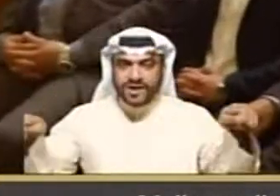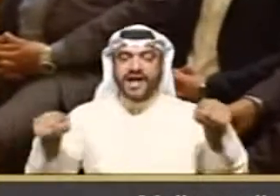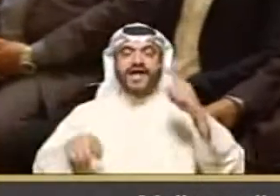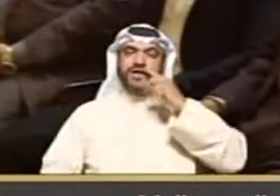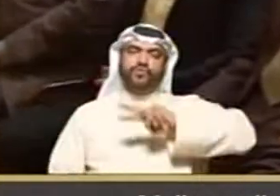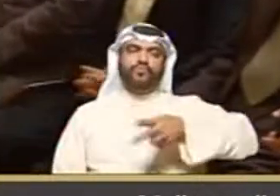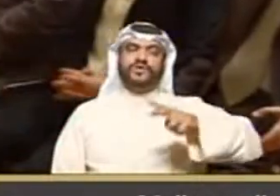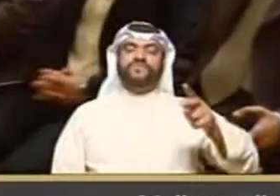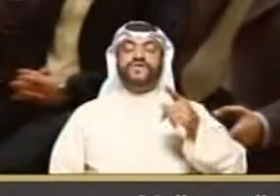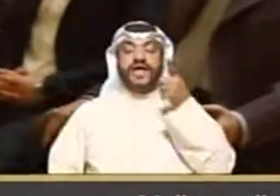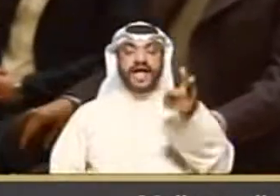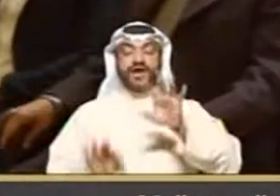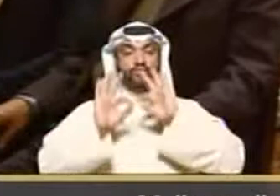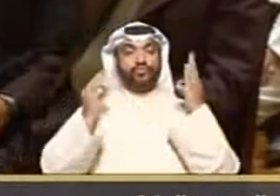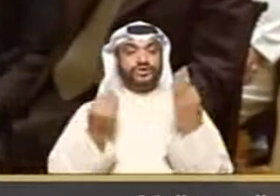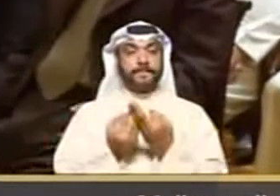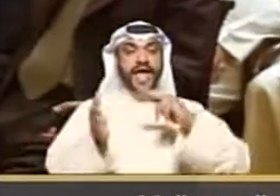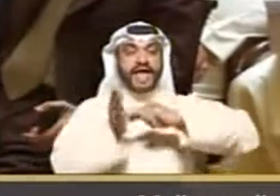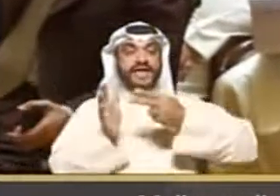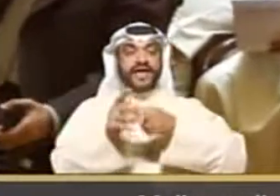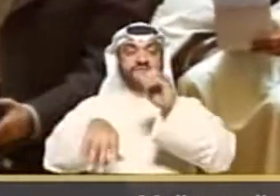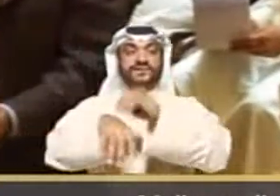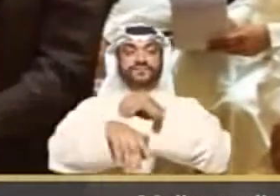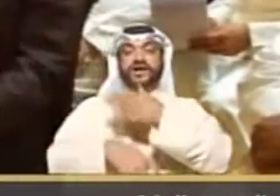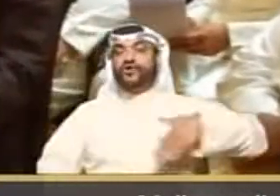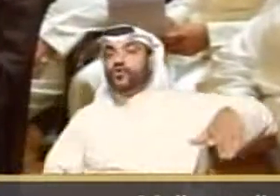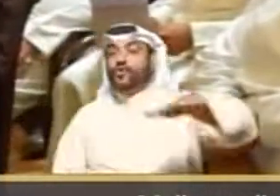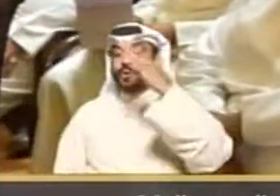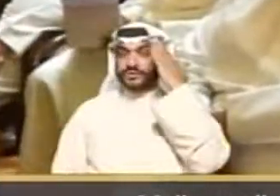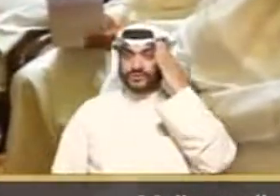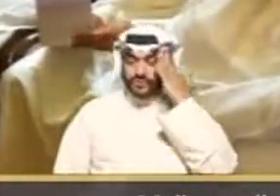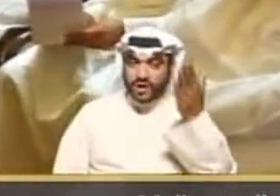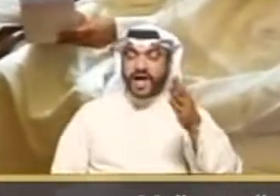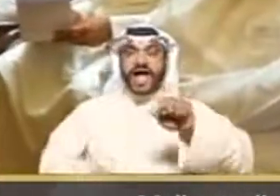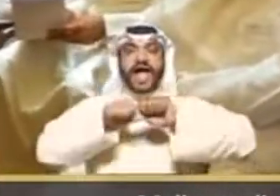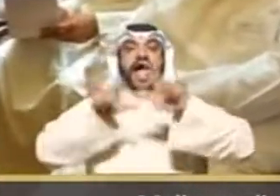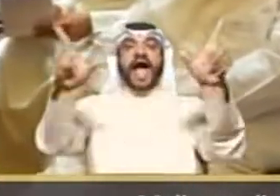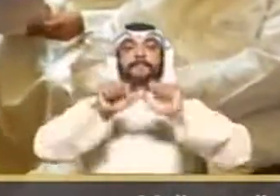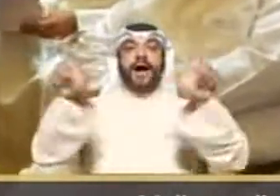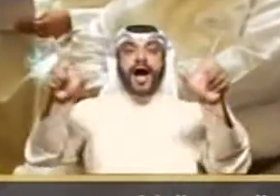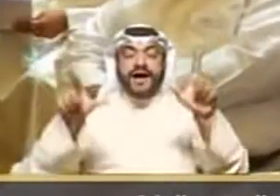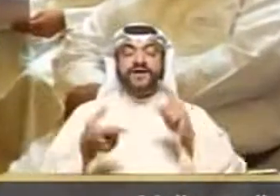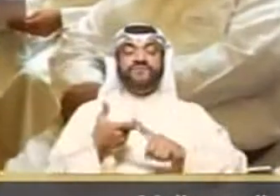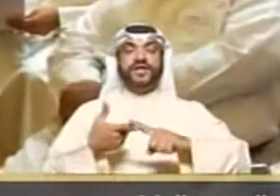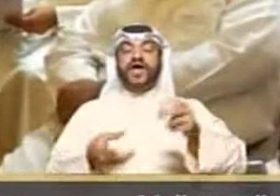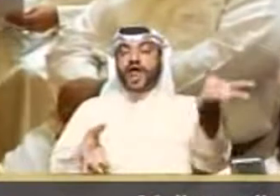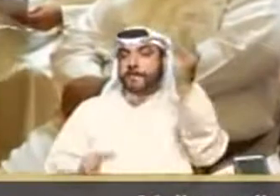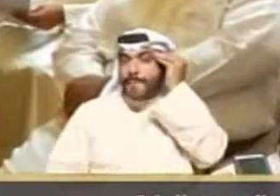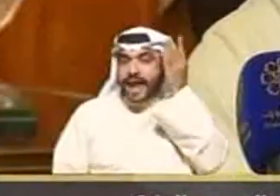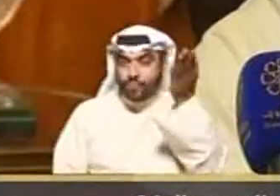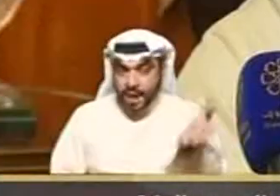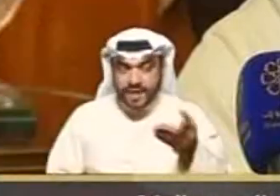في المجتمع من حيث تعبئة الرأي العام المحلي والدولي بالأخبار والمعلومات التي تثير